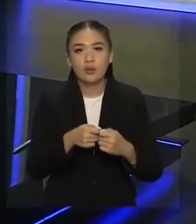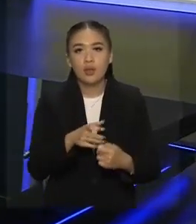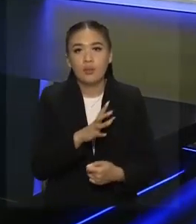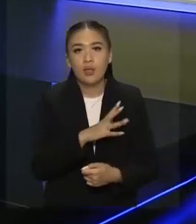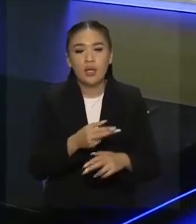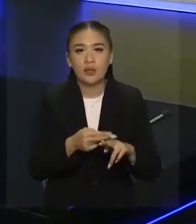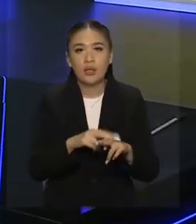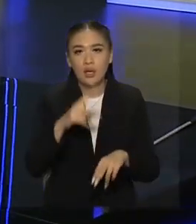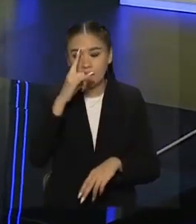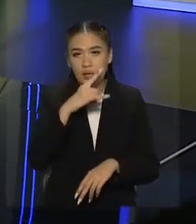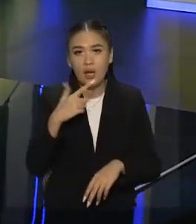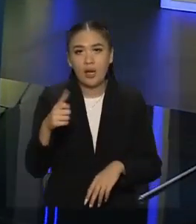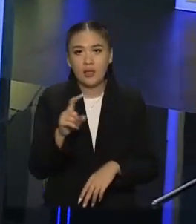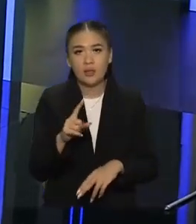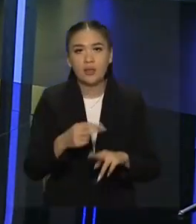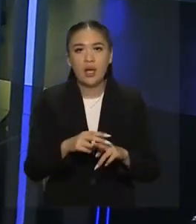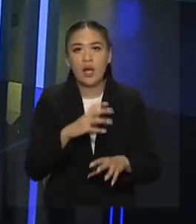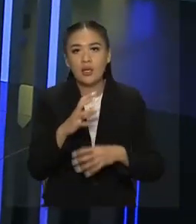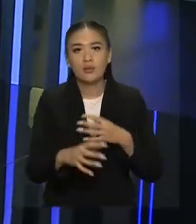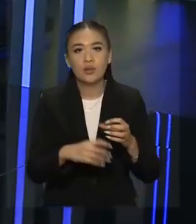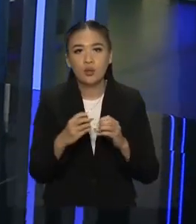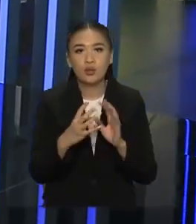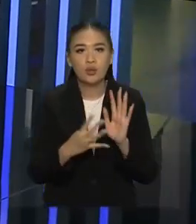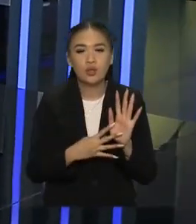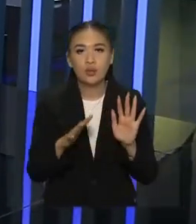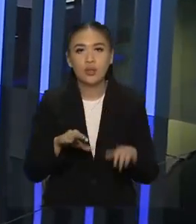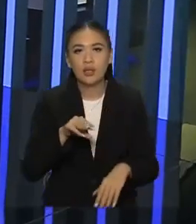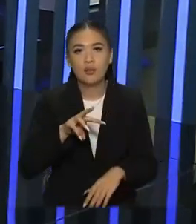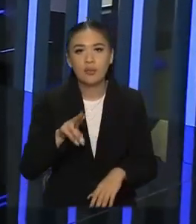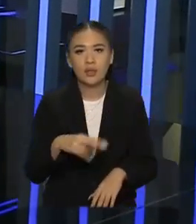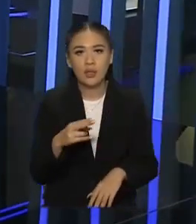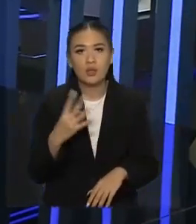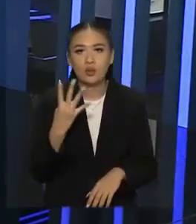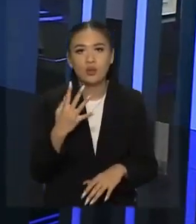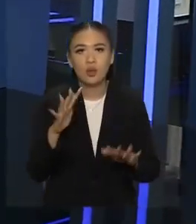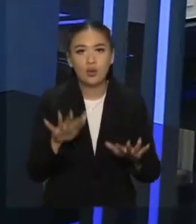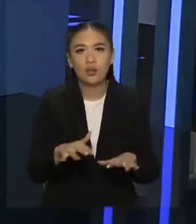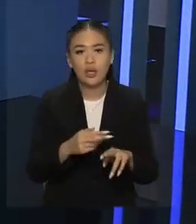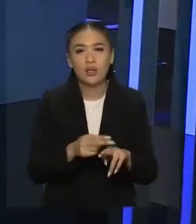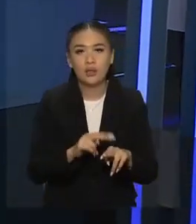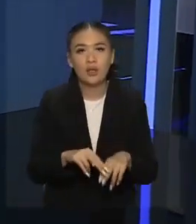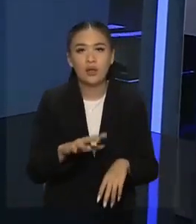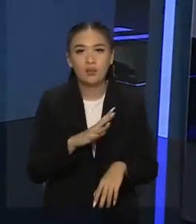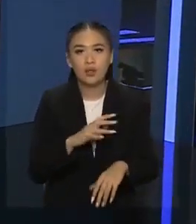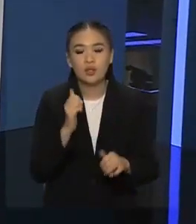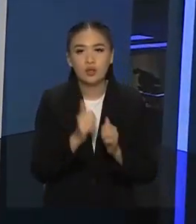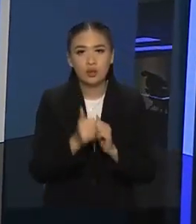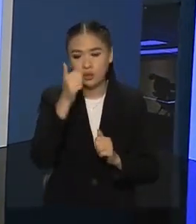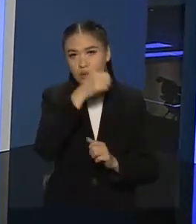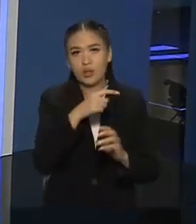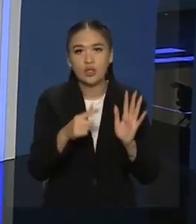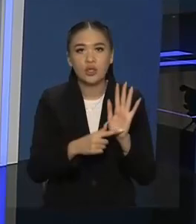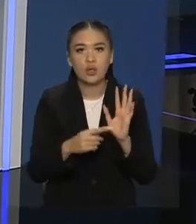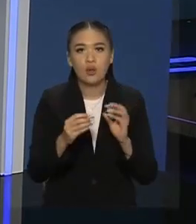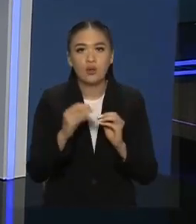кетейін, Қазақстан газ қоры жағынан әлемде 19-шы, яғни ТМД аумағында 4-ші орында тұр. Тұтыну көлемі де жыл сайын